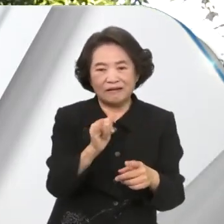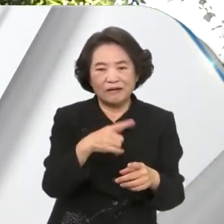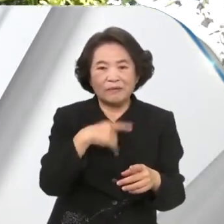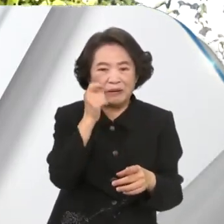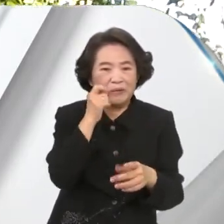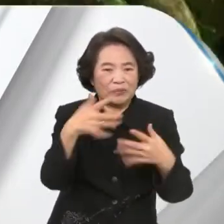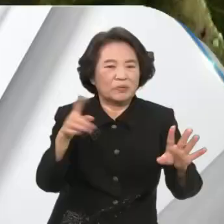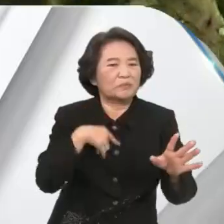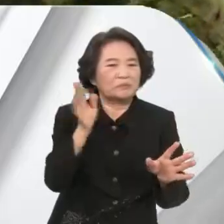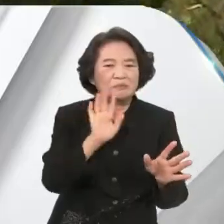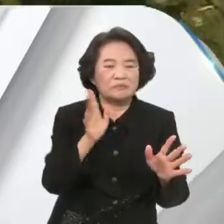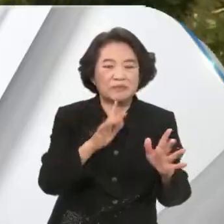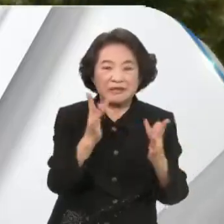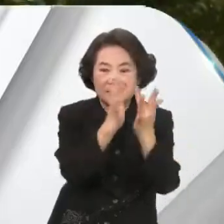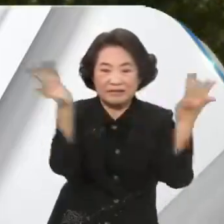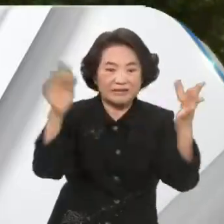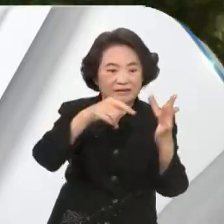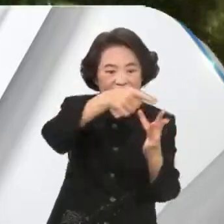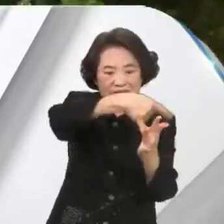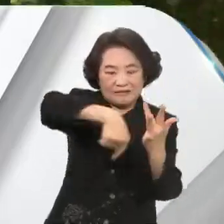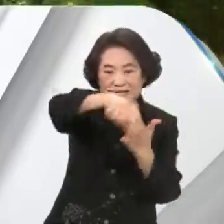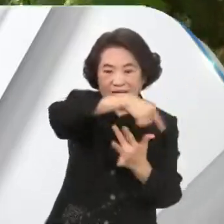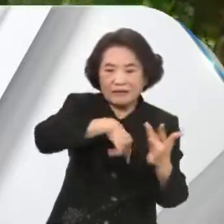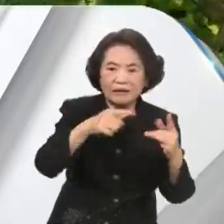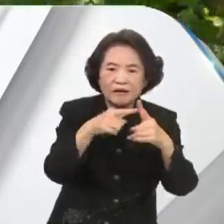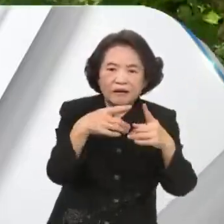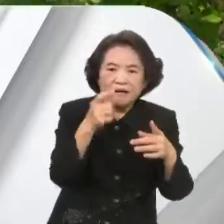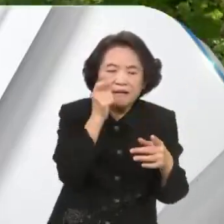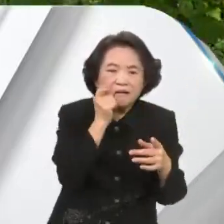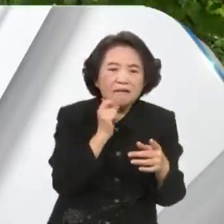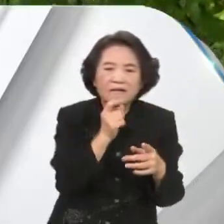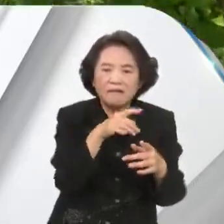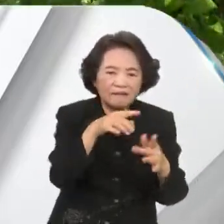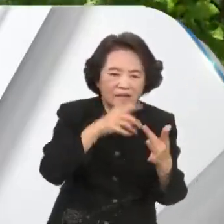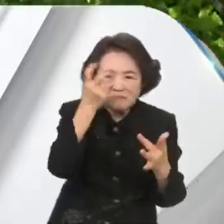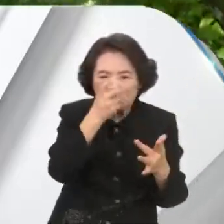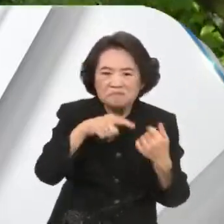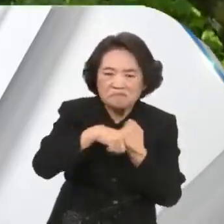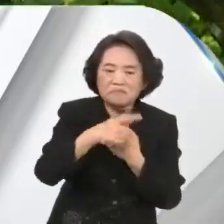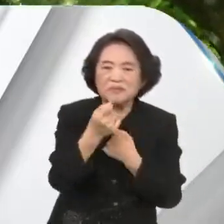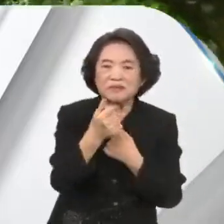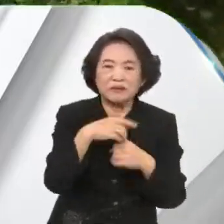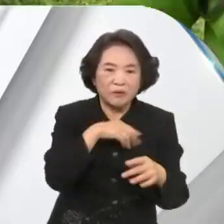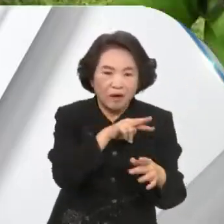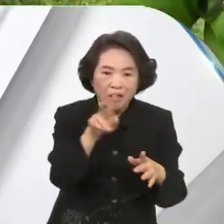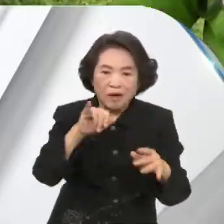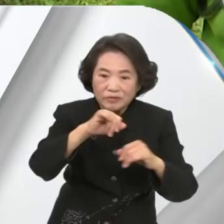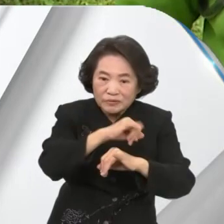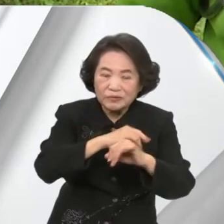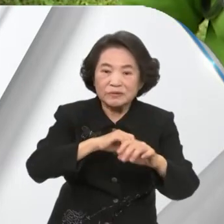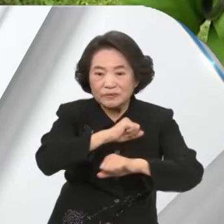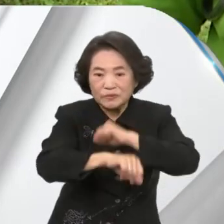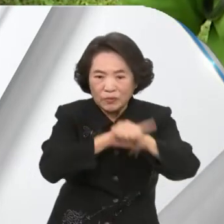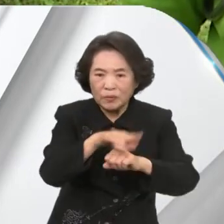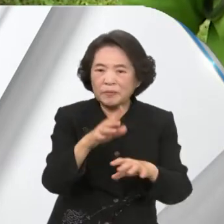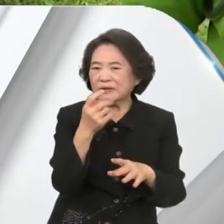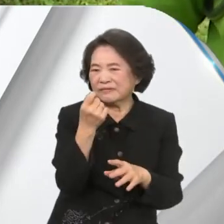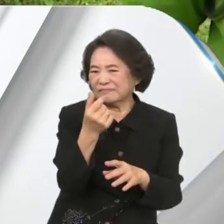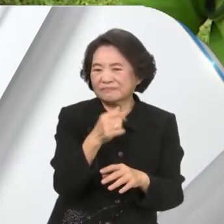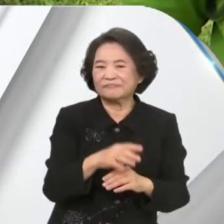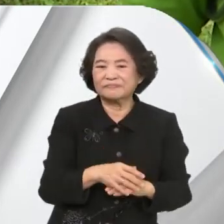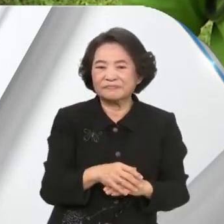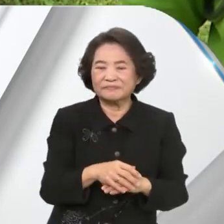树冠层的研究比较少人做，其实在那边看到的昆虫跟动物通常都是新种，因为亲手引去这